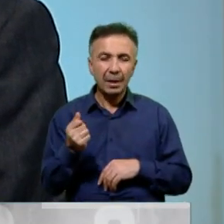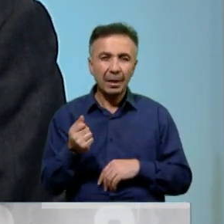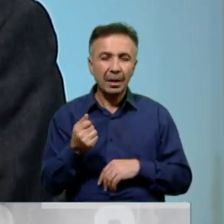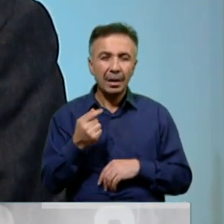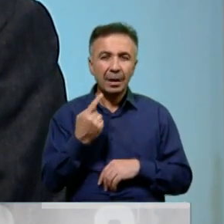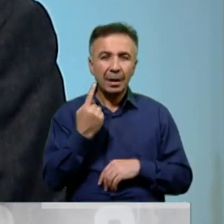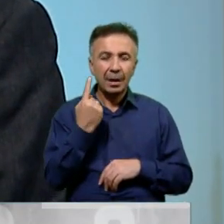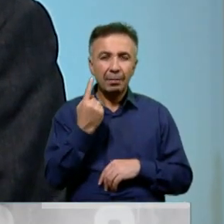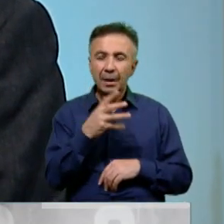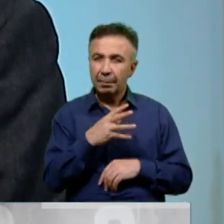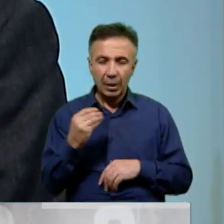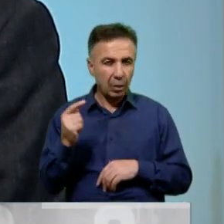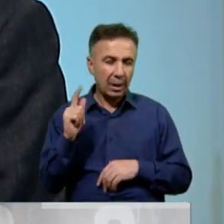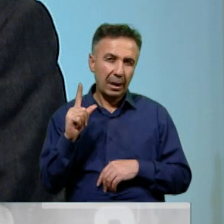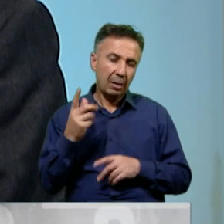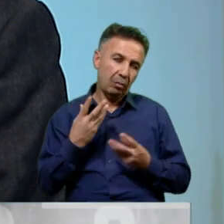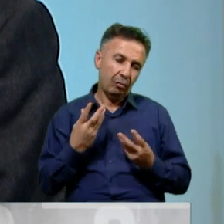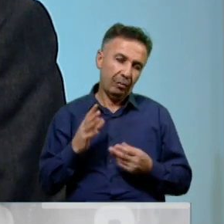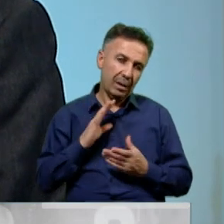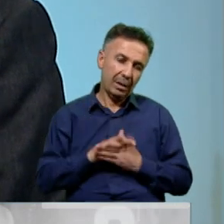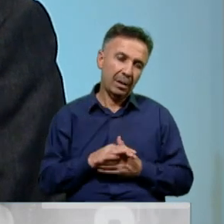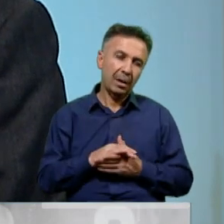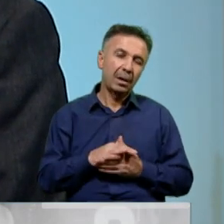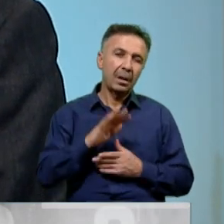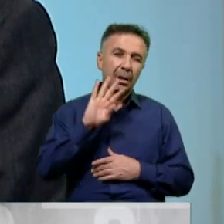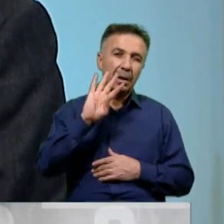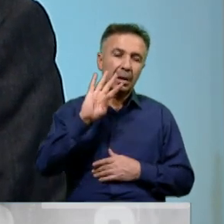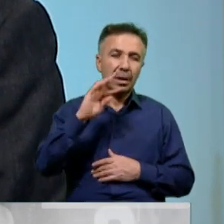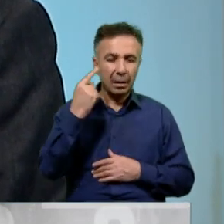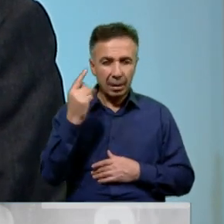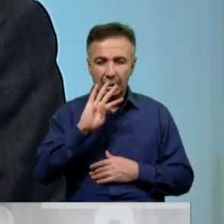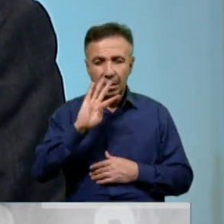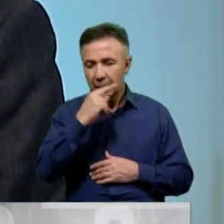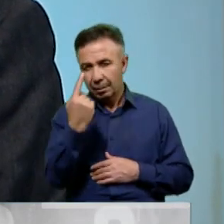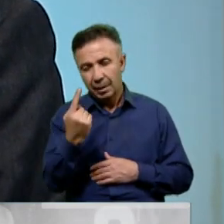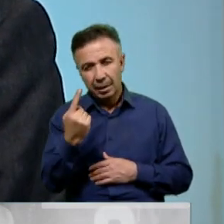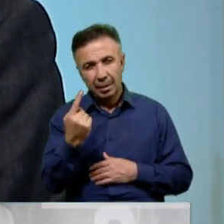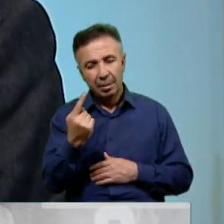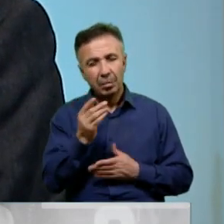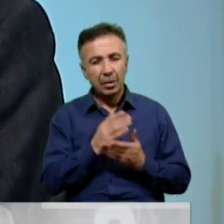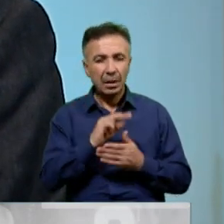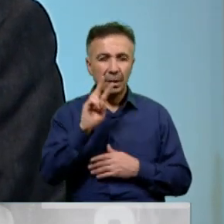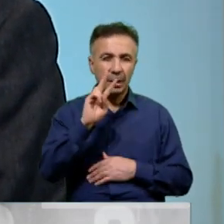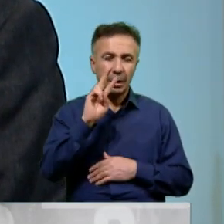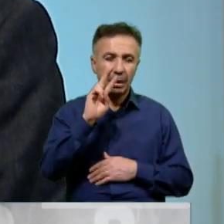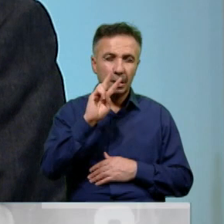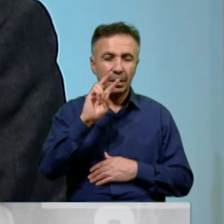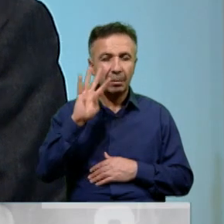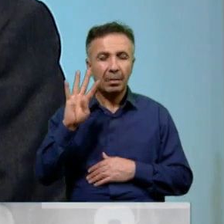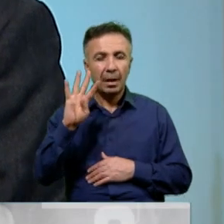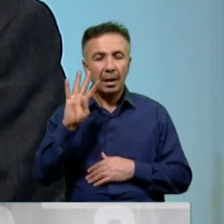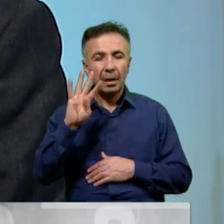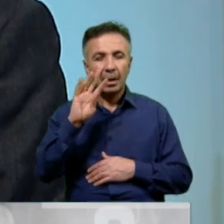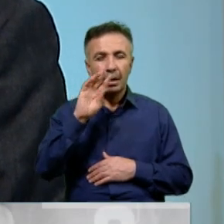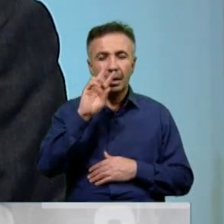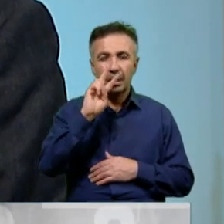milyon TL tutuyor. 40'a bölecek, 25 bin lira diyelim zekatını verecek.